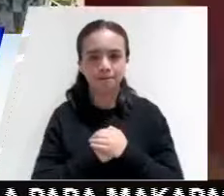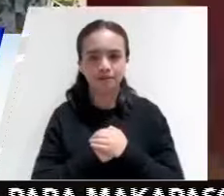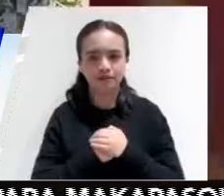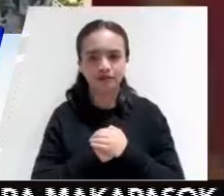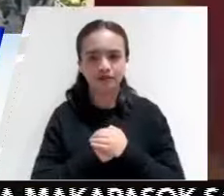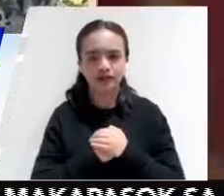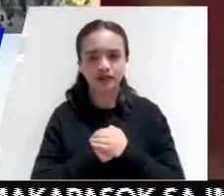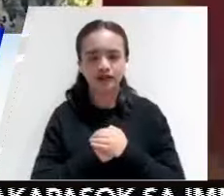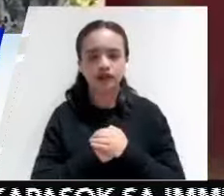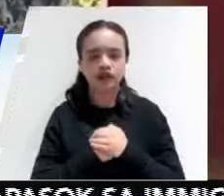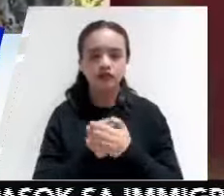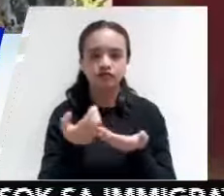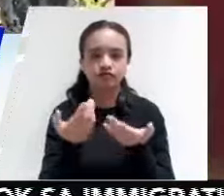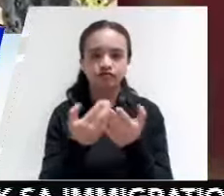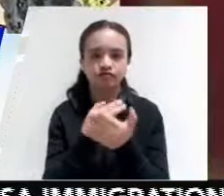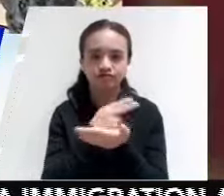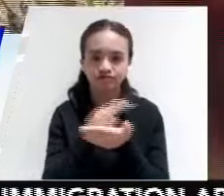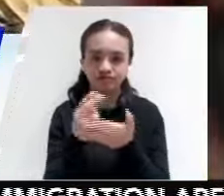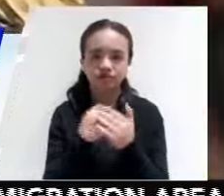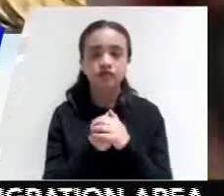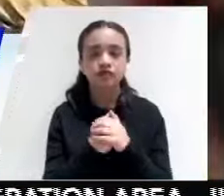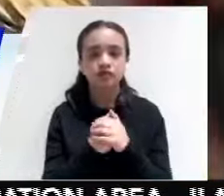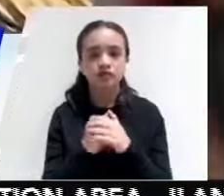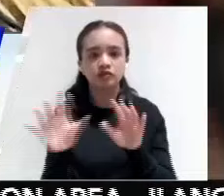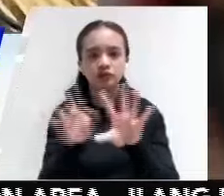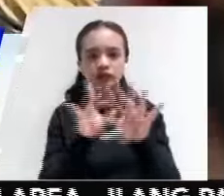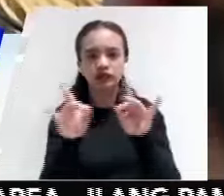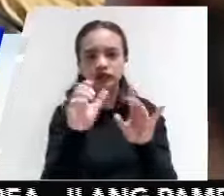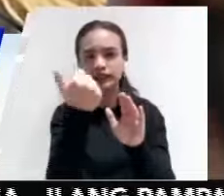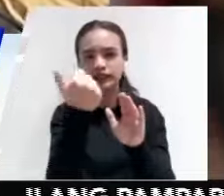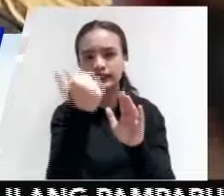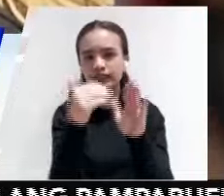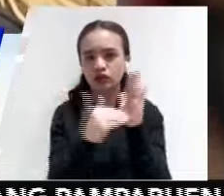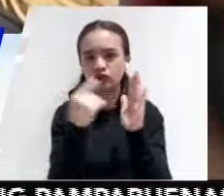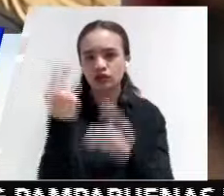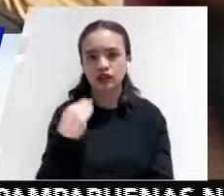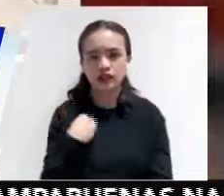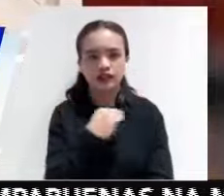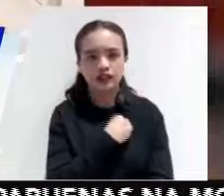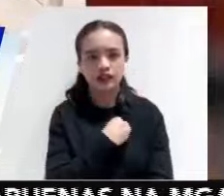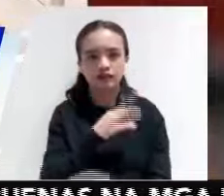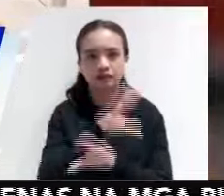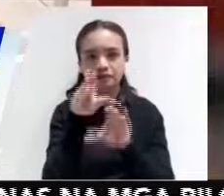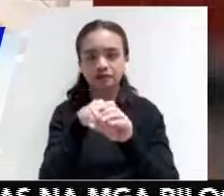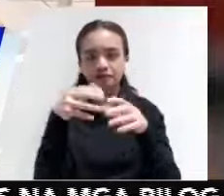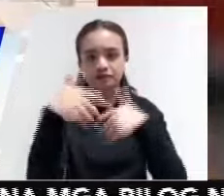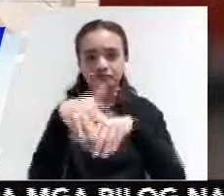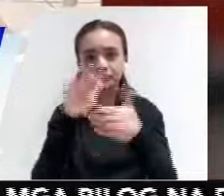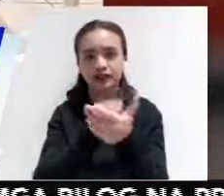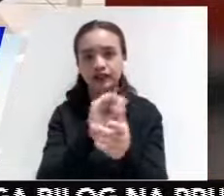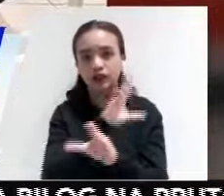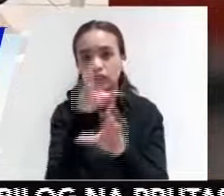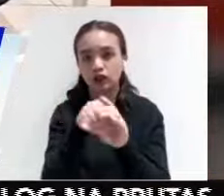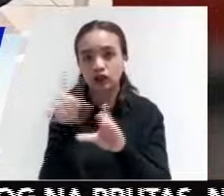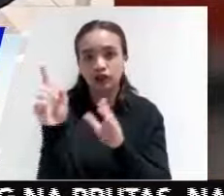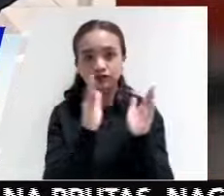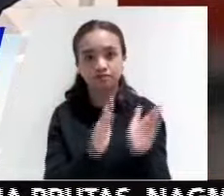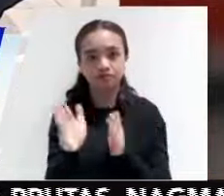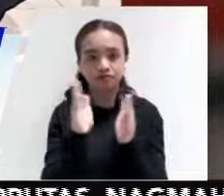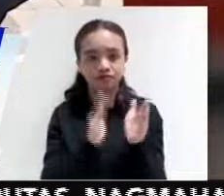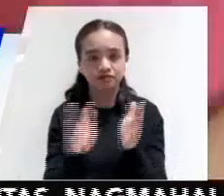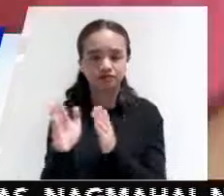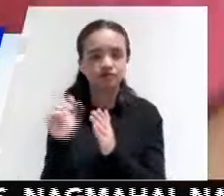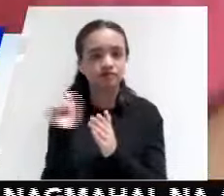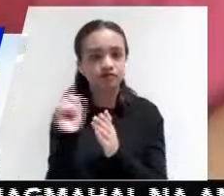kabanalan. Piling-pili lang daw sa 10,000 miyembro ng Hijos ang mamamasan. Bahagi rin daw ng kanilang preparasyon ang pagsailalim sa first